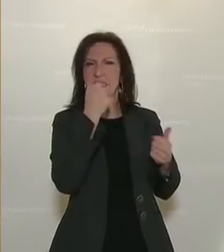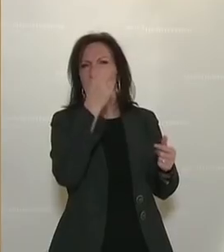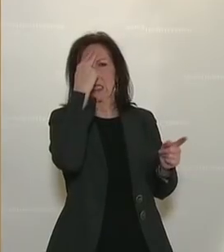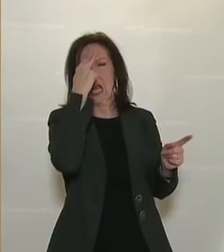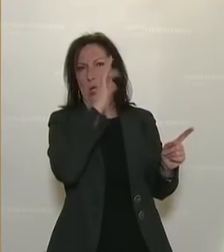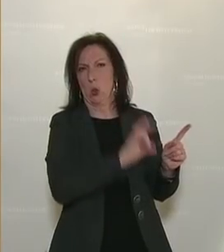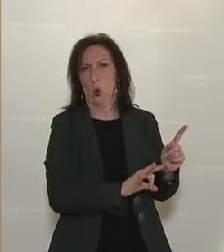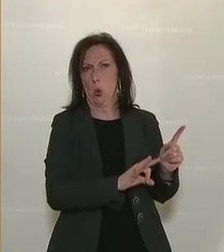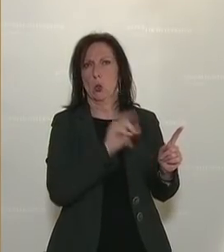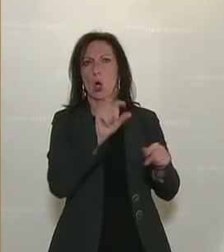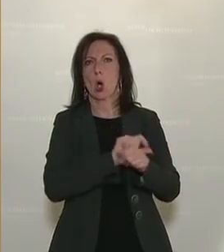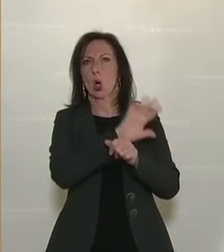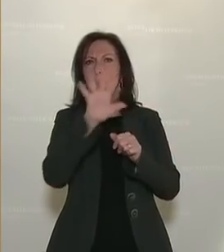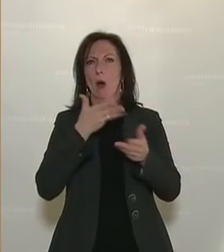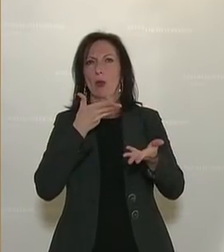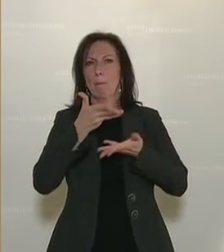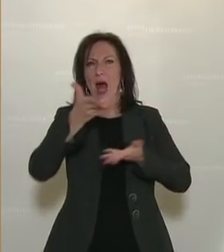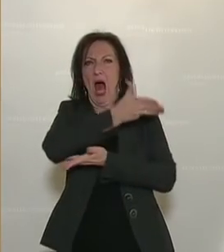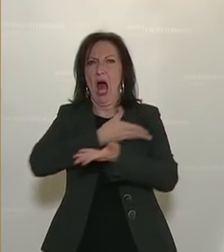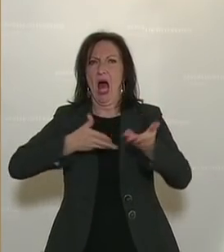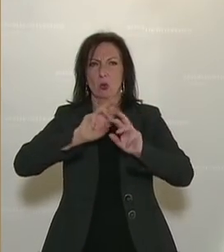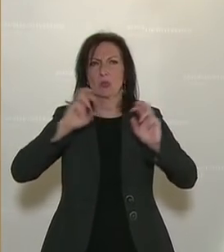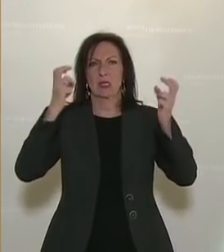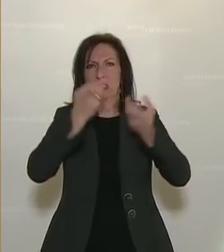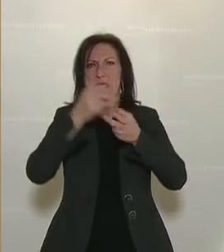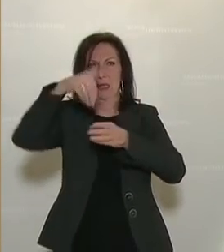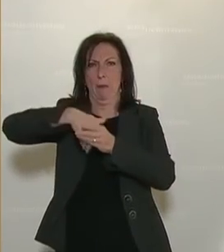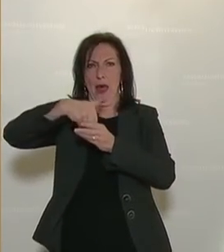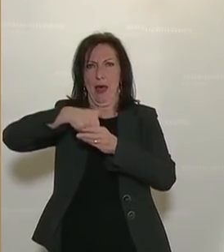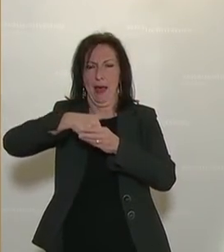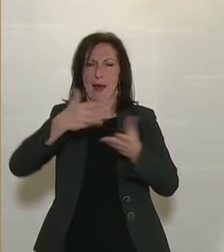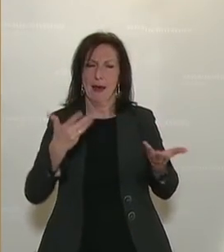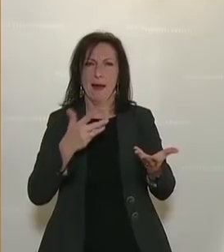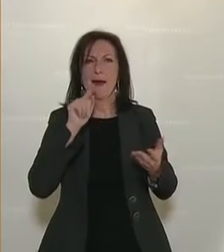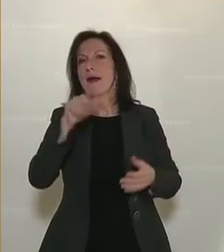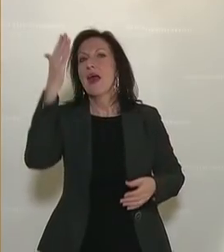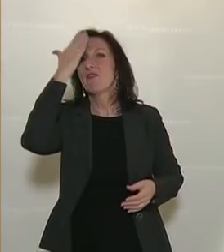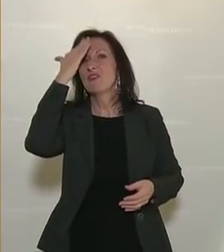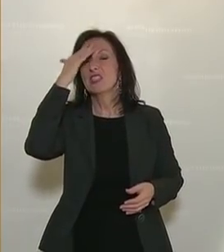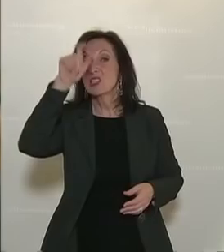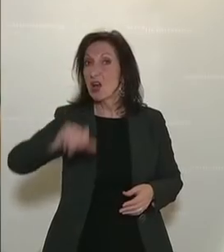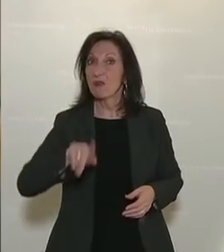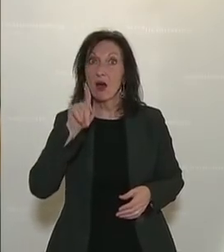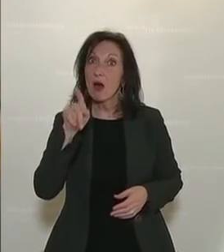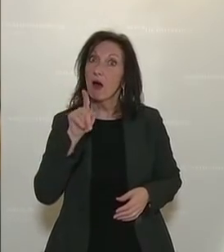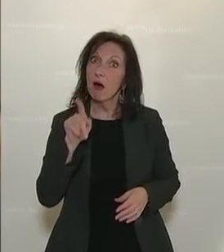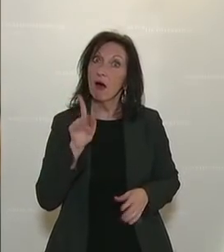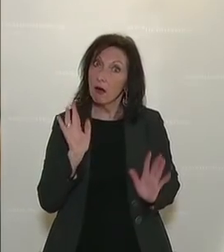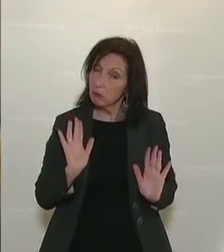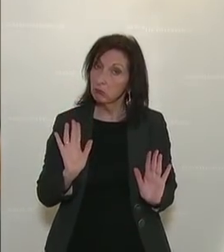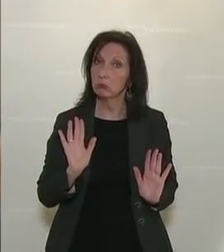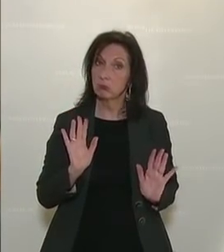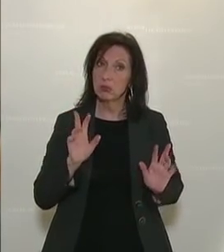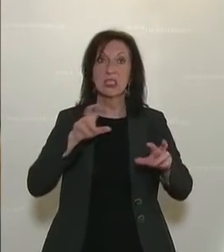nämlich Mitglied Ihres Corona-Beraterstabes im Gesundheitsministerium und ein Wissenschaftler, der grundsätzlich sehr stark